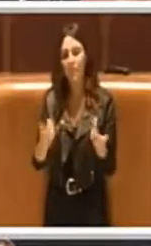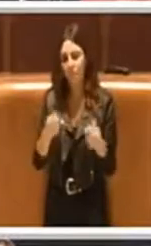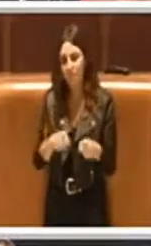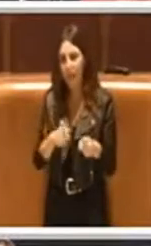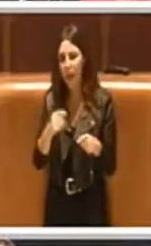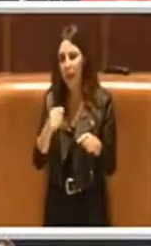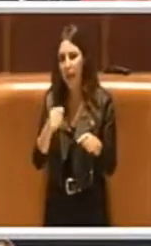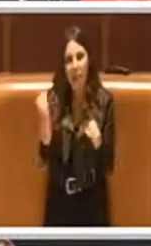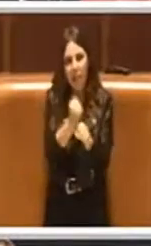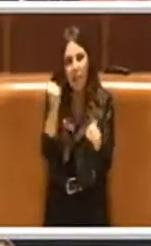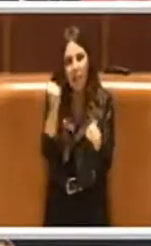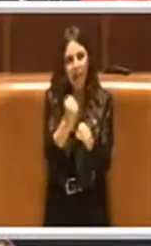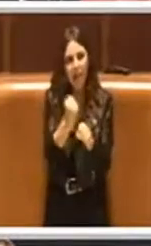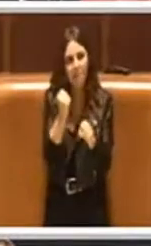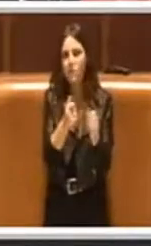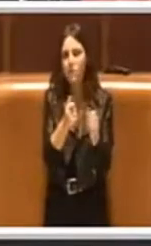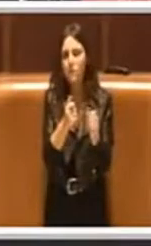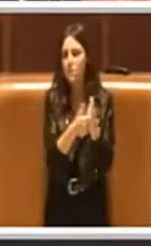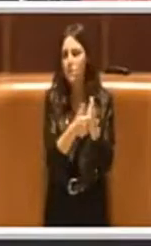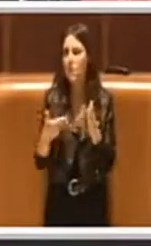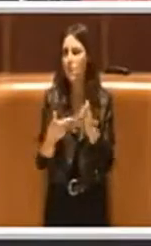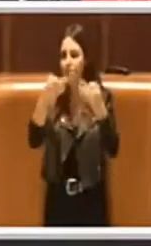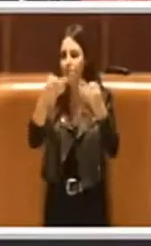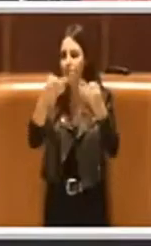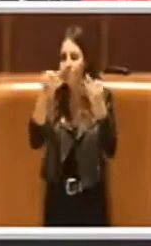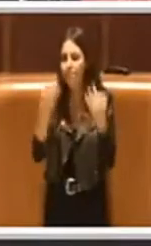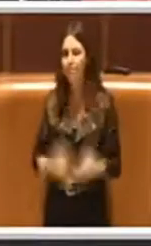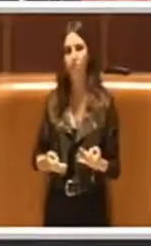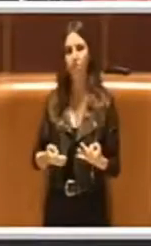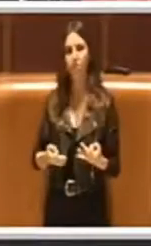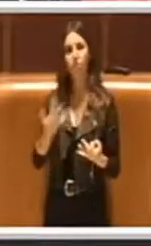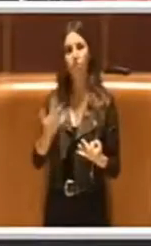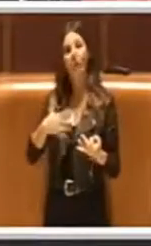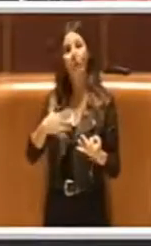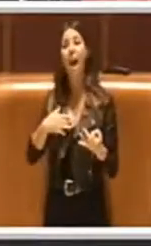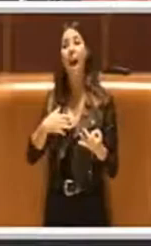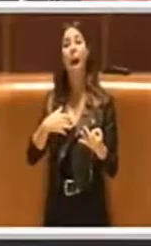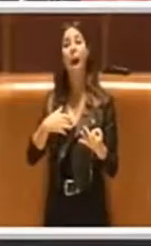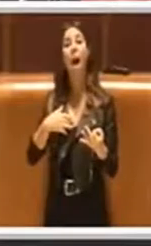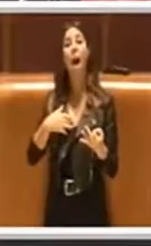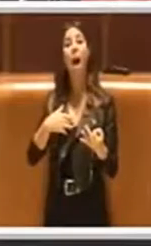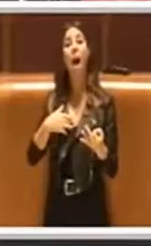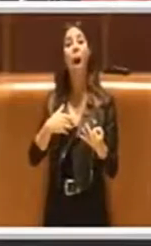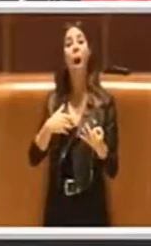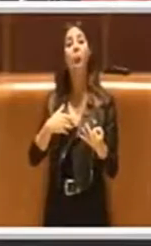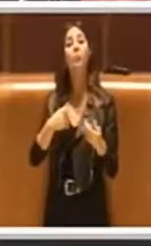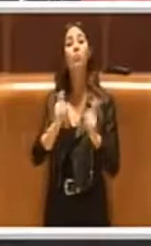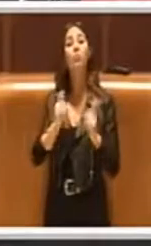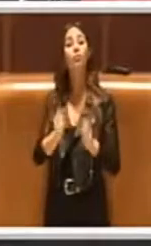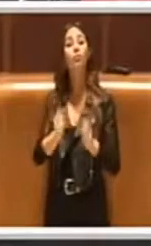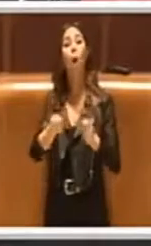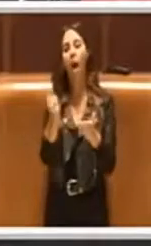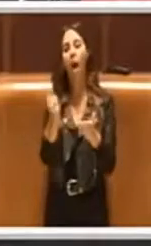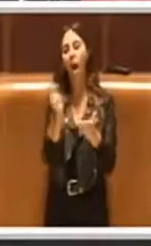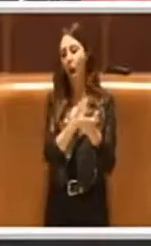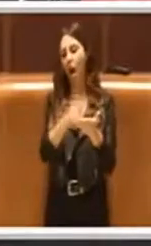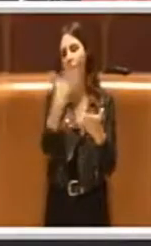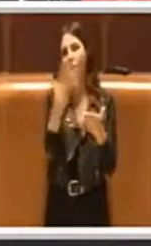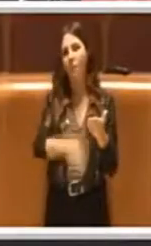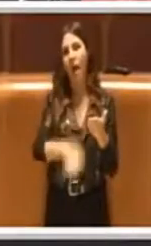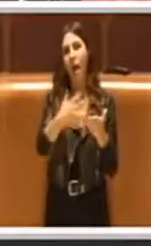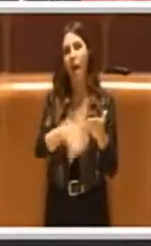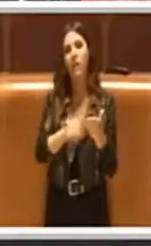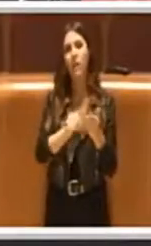molto importante un lavoro serio come hanno scritto anche i giornali noi ci ritroviamo con ma